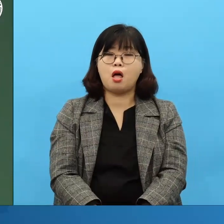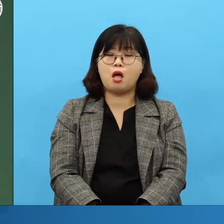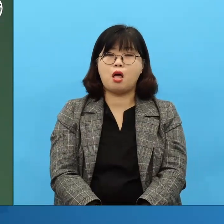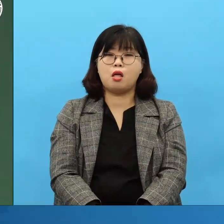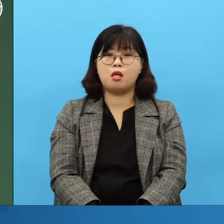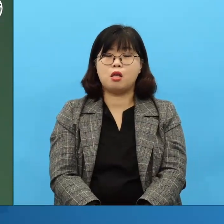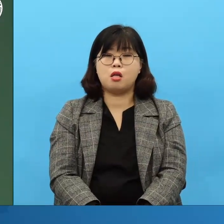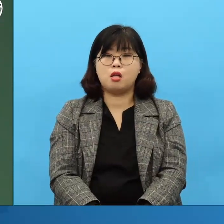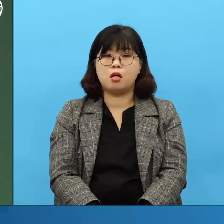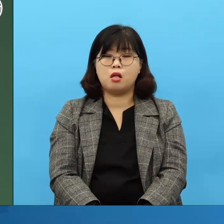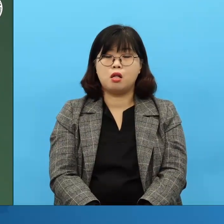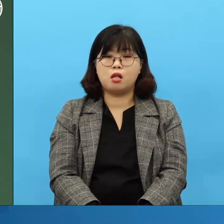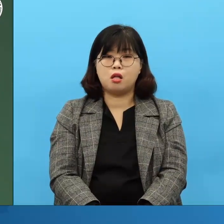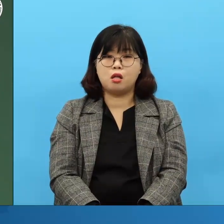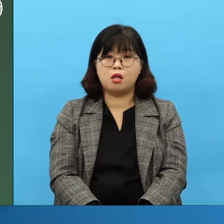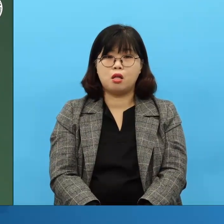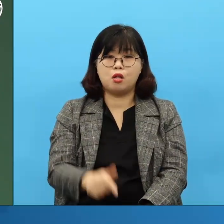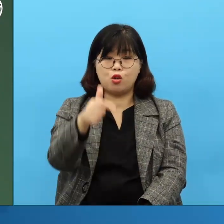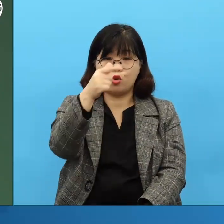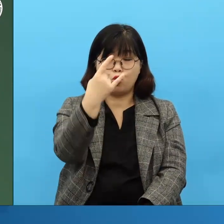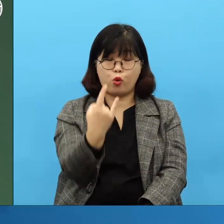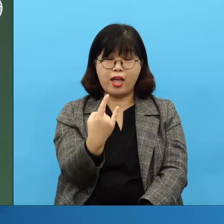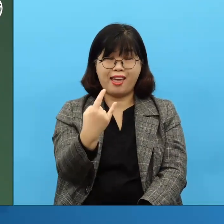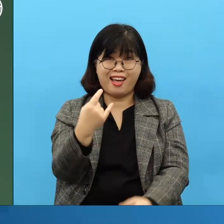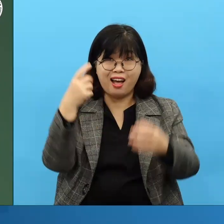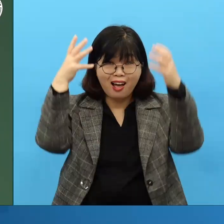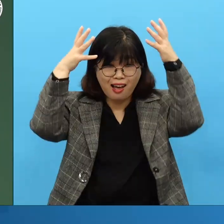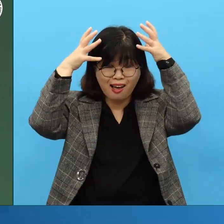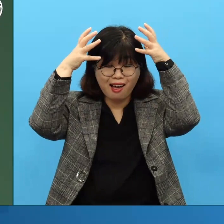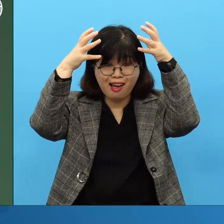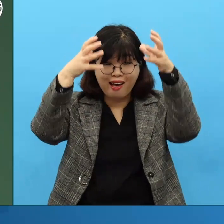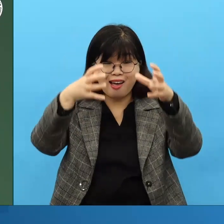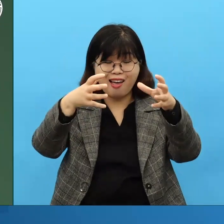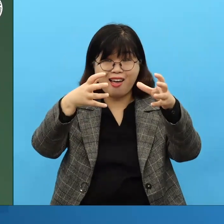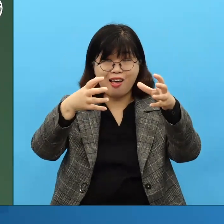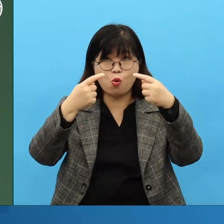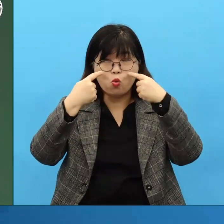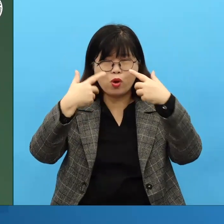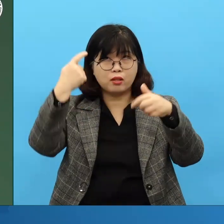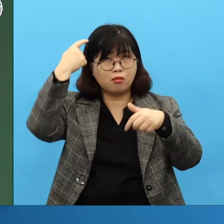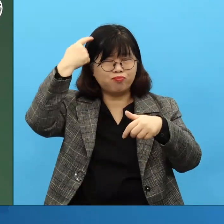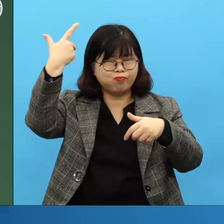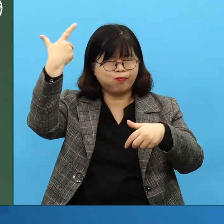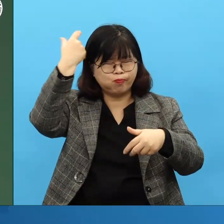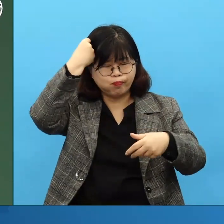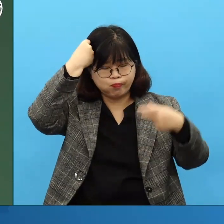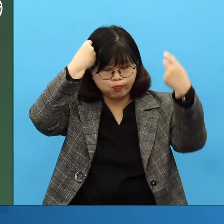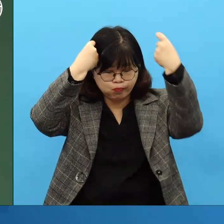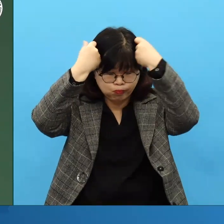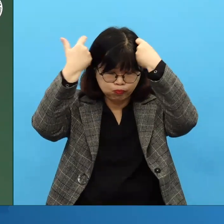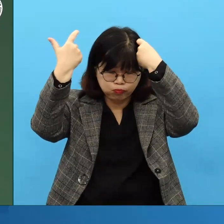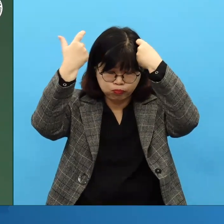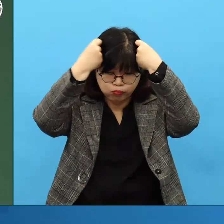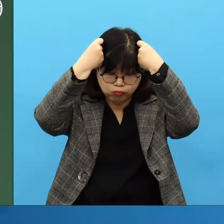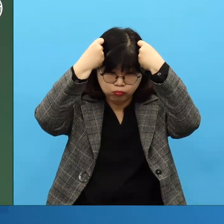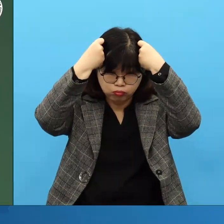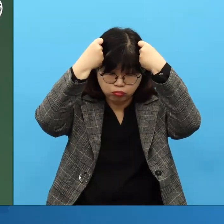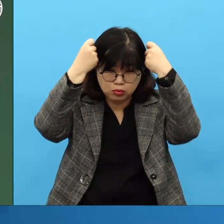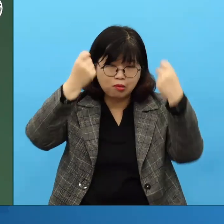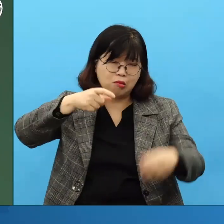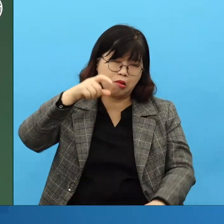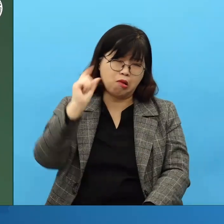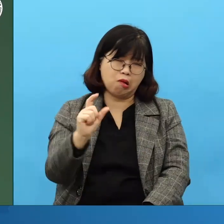각인돼 버리면 어쩔 수가 없어요. And there's no turning back when this becomes imprinted upon our brains. 중독된 사람이 몸에 각인된 게